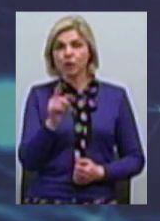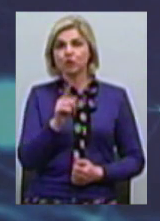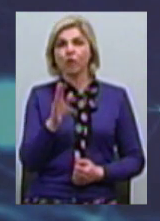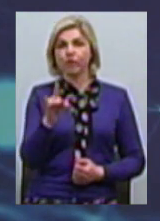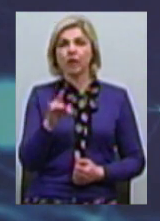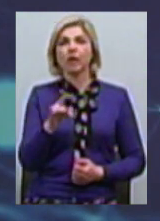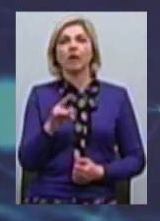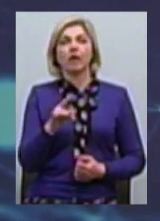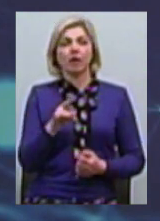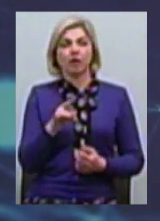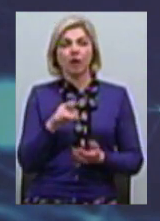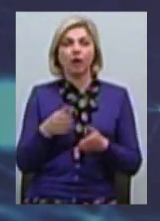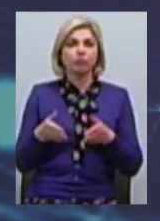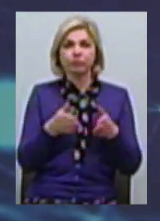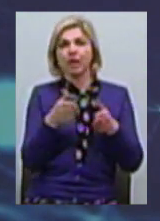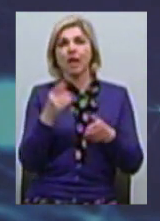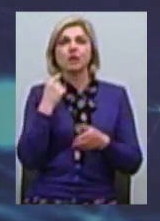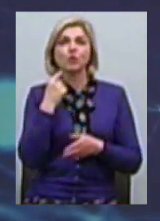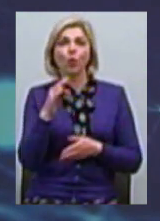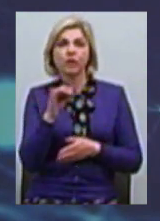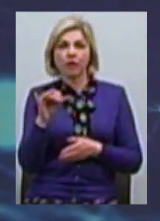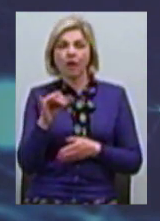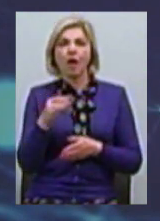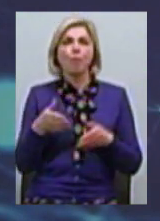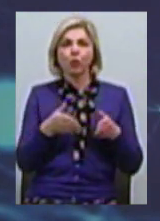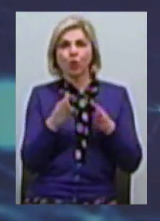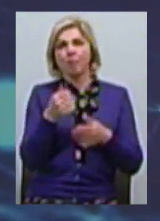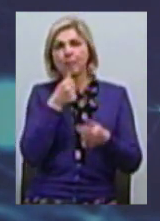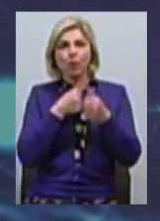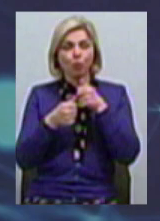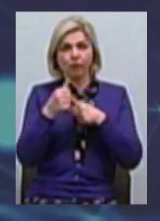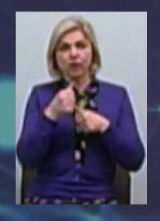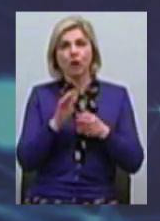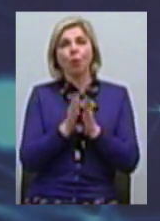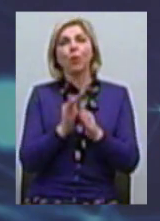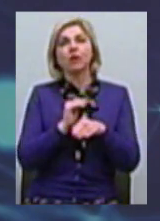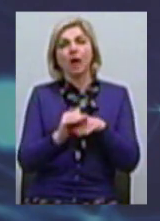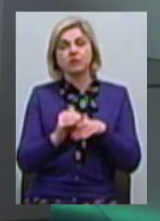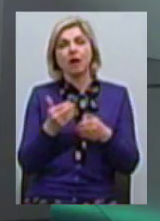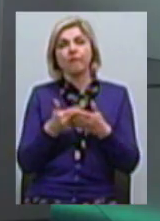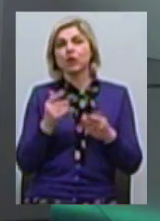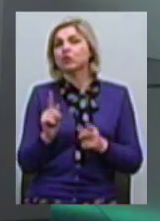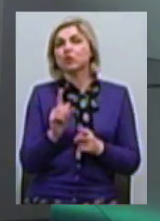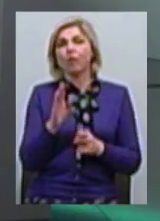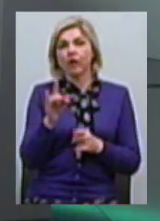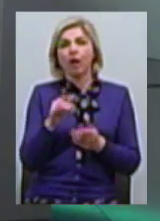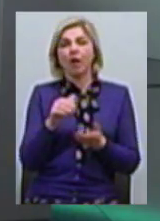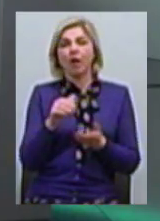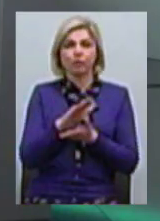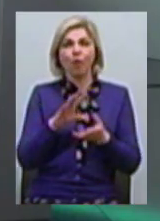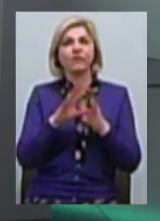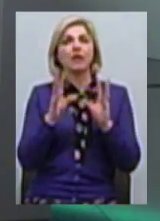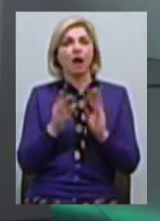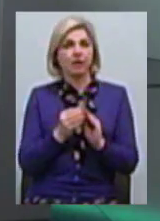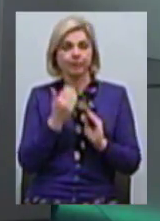в Естонії шляхом випробувань. І, будь ласка, від чого ви відмовились взагалі?